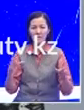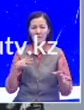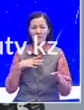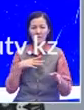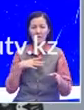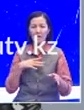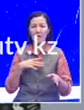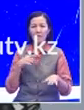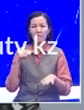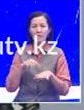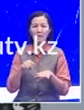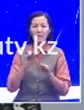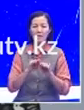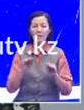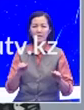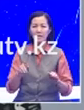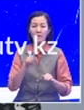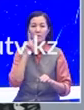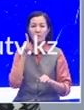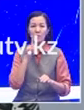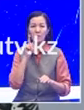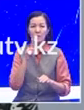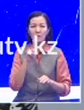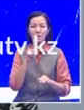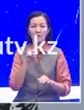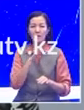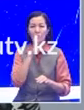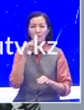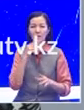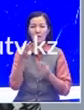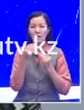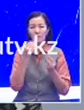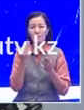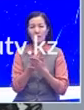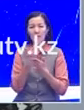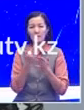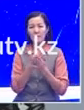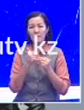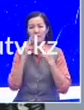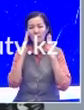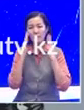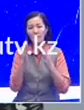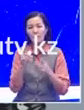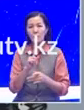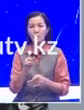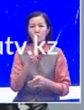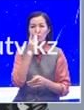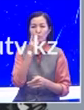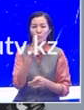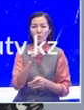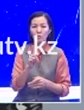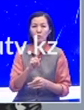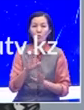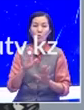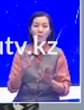и подростков. Как психолог, я хотела бы посоветовать родителям побольше общаться с детьми и уделять внимание на то, что смотрит и чем